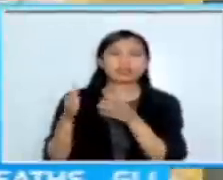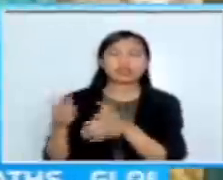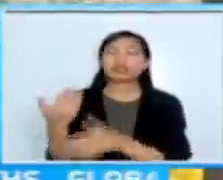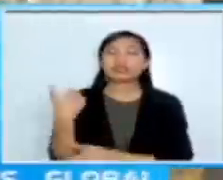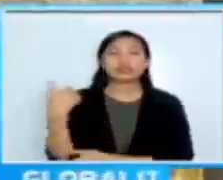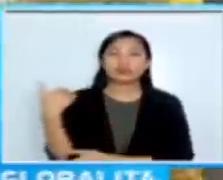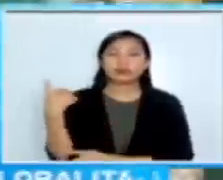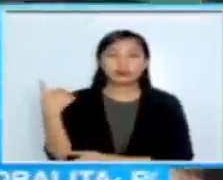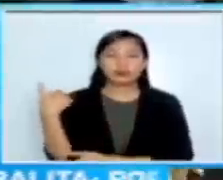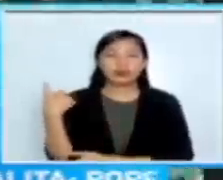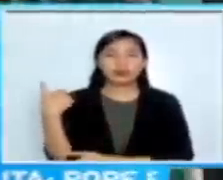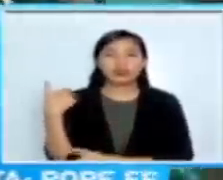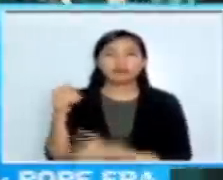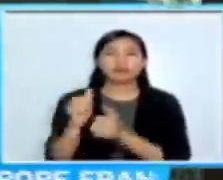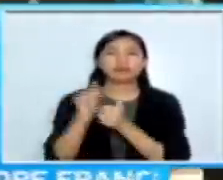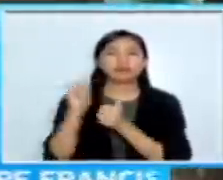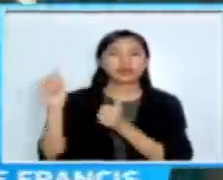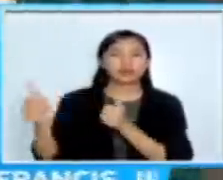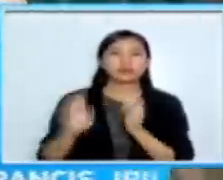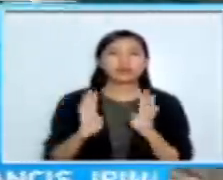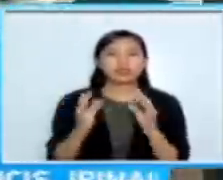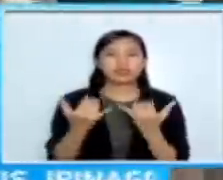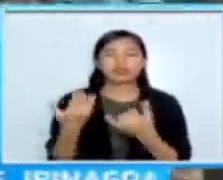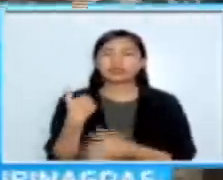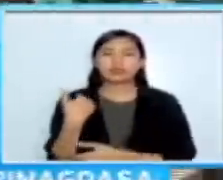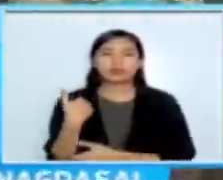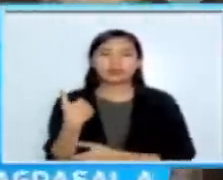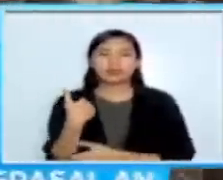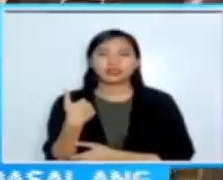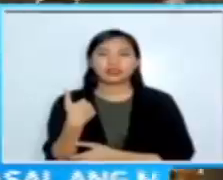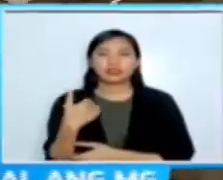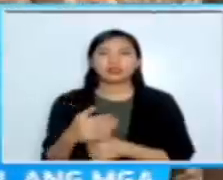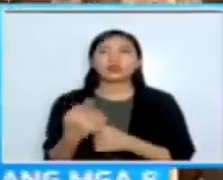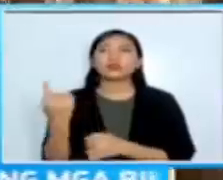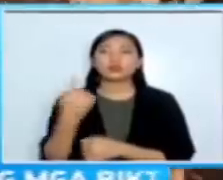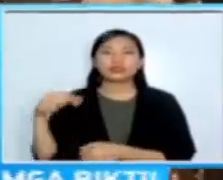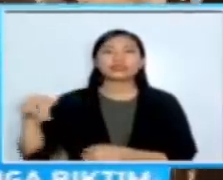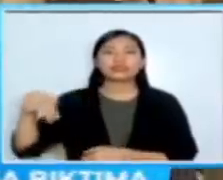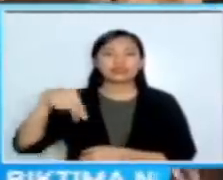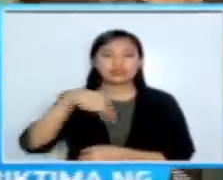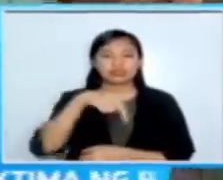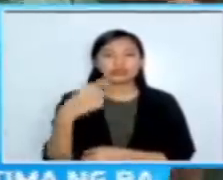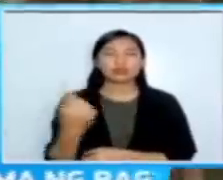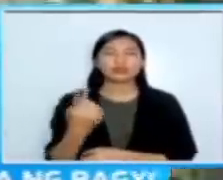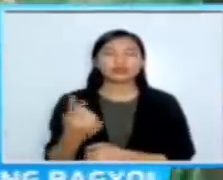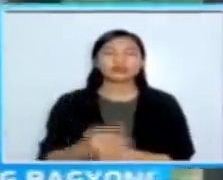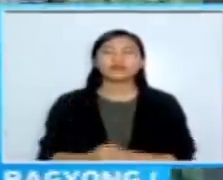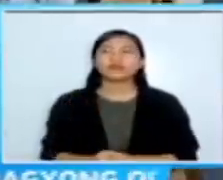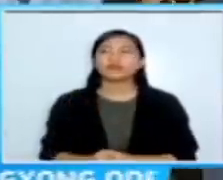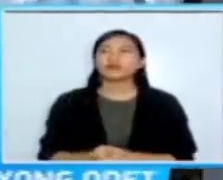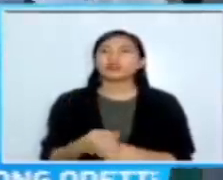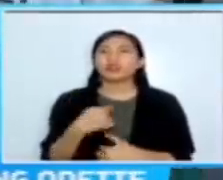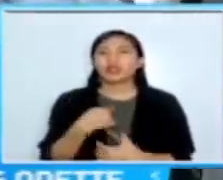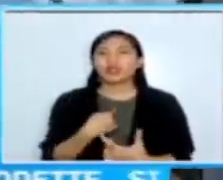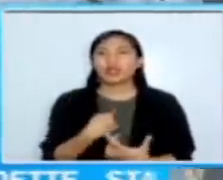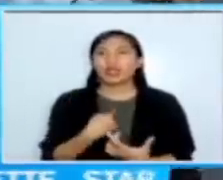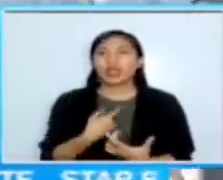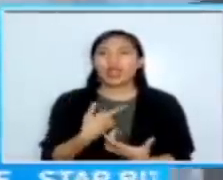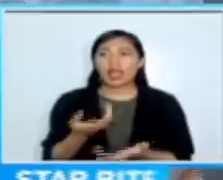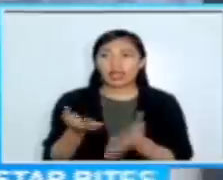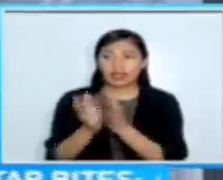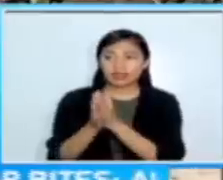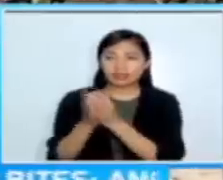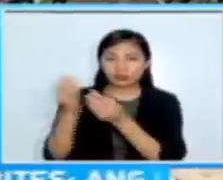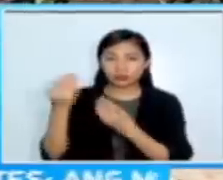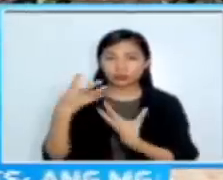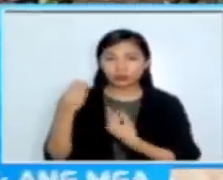malalayong barangay, hindi para, puro lakad pa lang. Mm-hmm. Nakakukuha na ako ng information, pero yung may mga